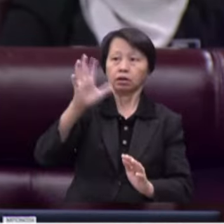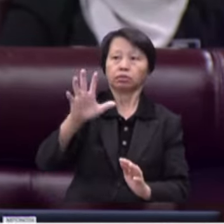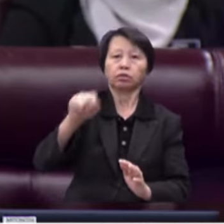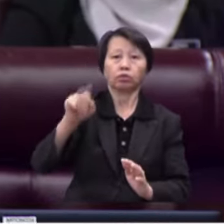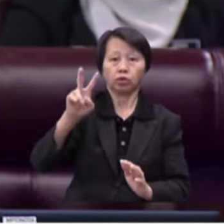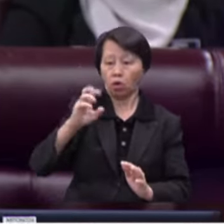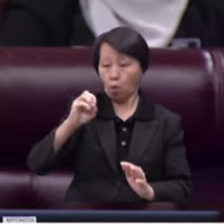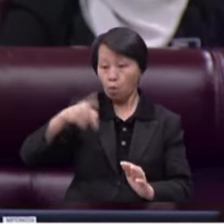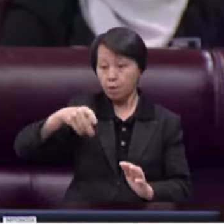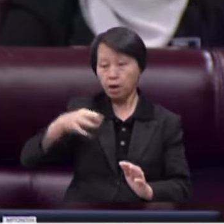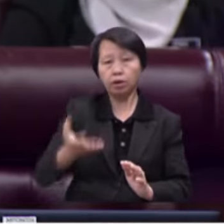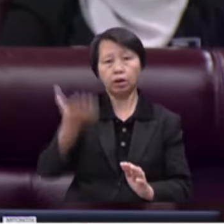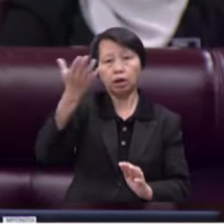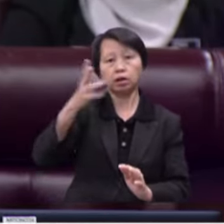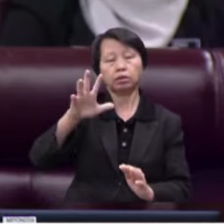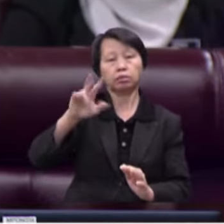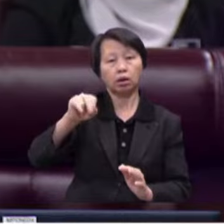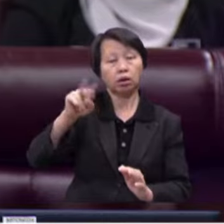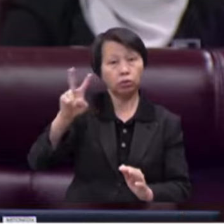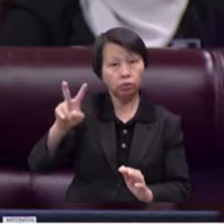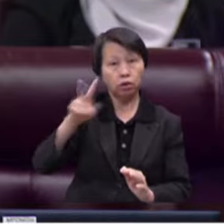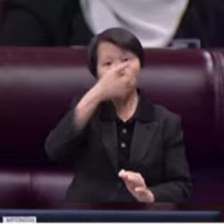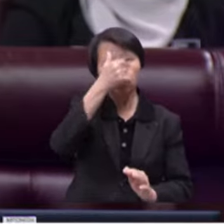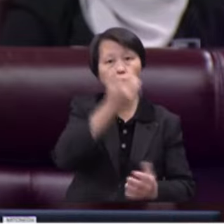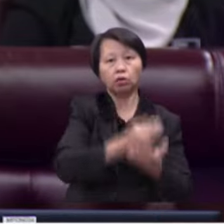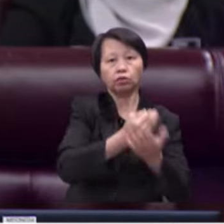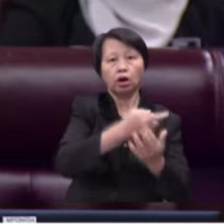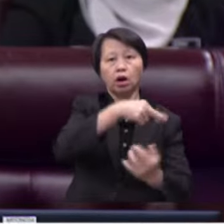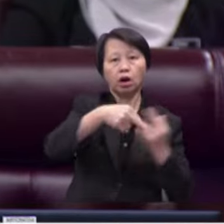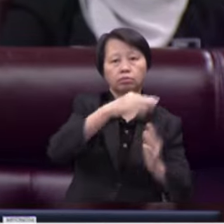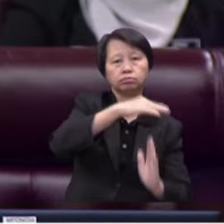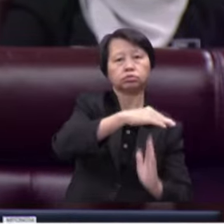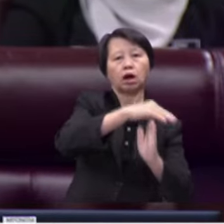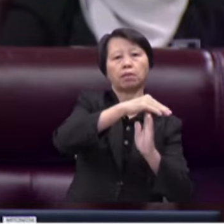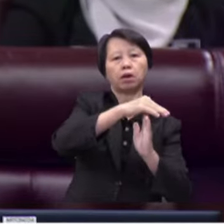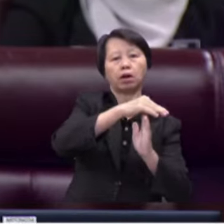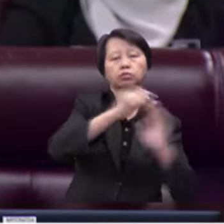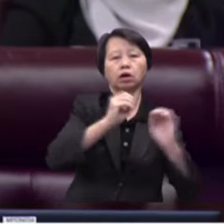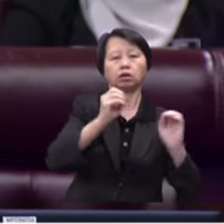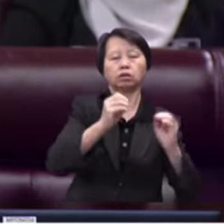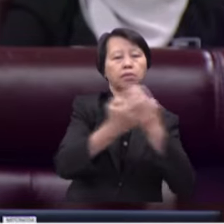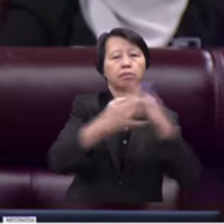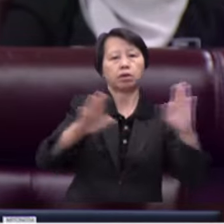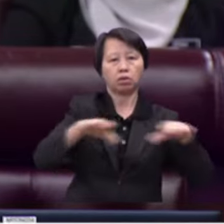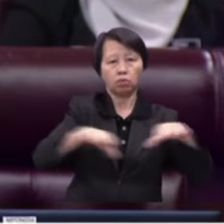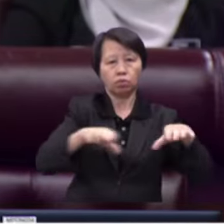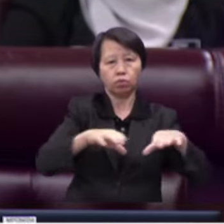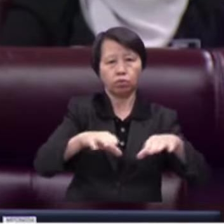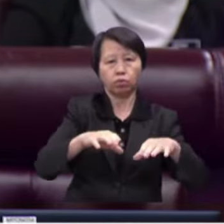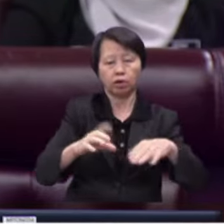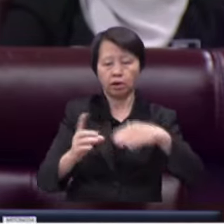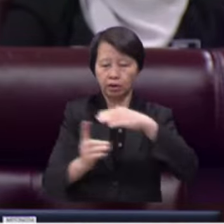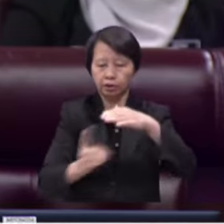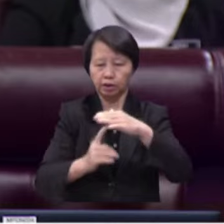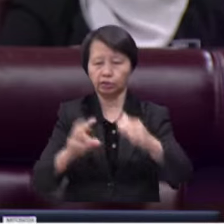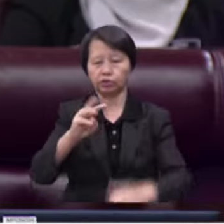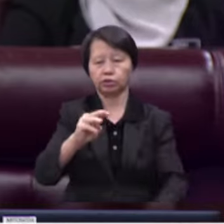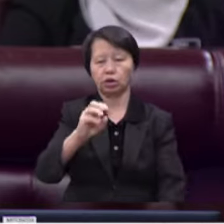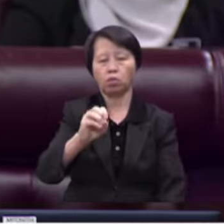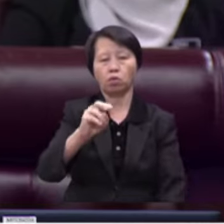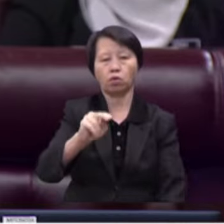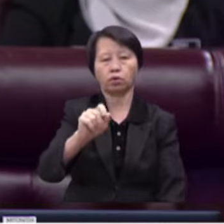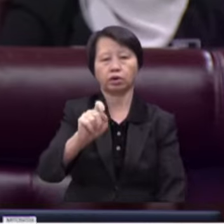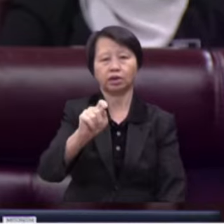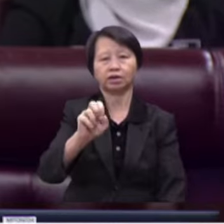m25 karena kalau kita tambah kita tidak ada kebebasan untuk melaksanakan dasar monetary kita sendiri itu